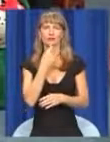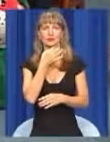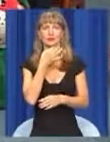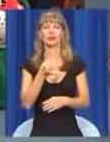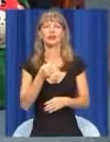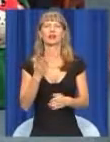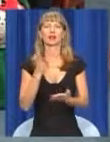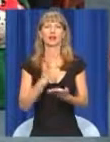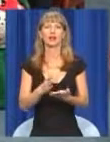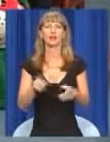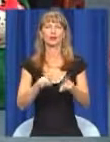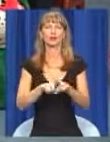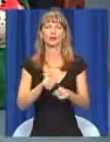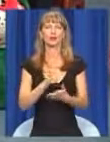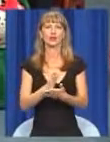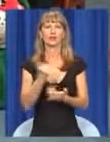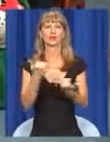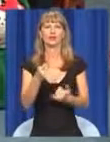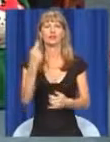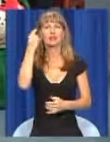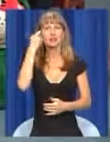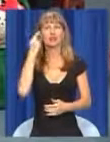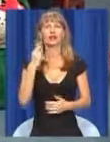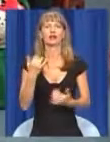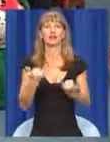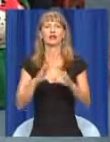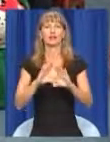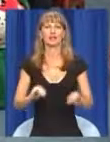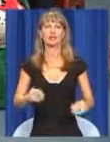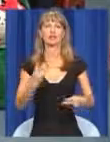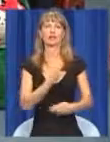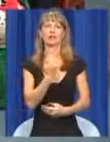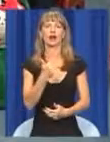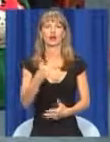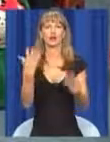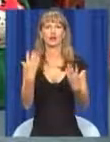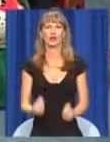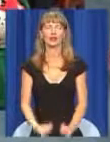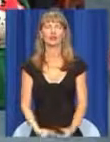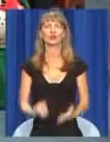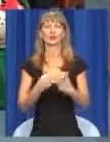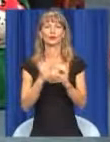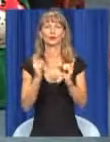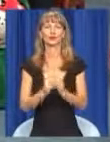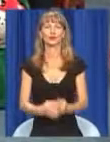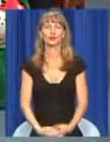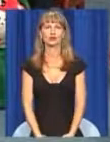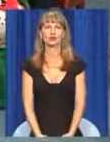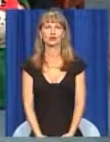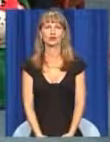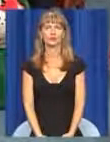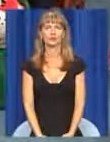собачка, і про неї ви тепер знаєте. Ну, на сьогодні у нас все, і ми бажаємо вам гарного дня. До зустрічі!